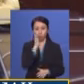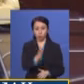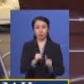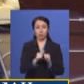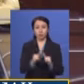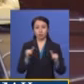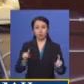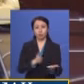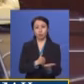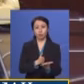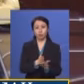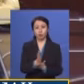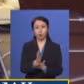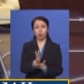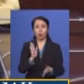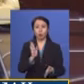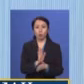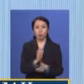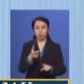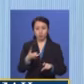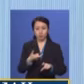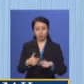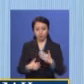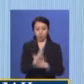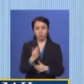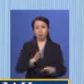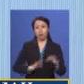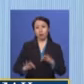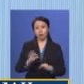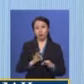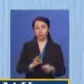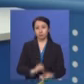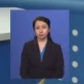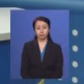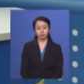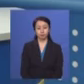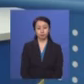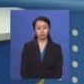цифровизация, будут развиваться по направлению, указанному в новом проекте.